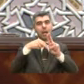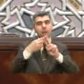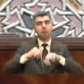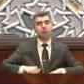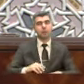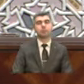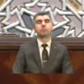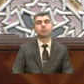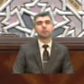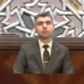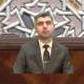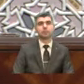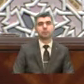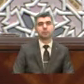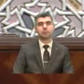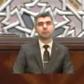تفضلوا.